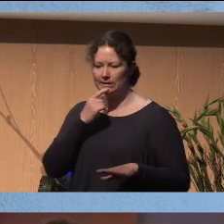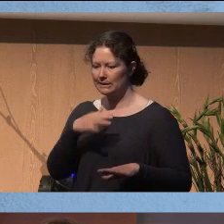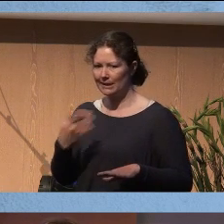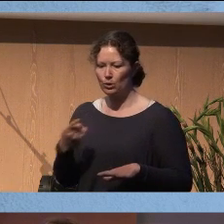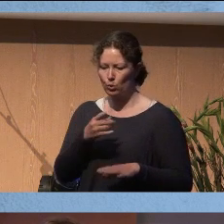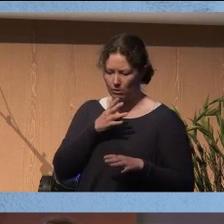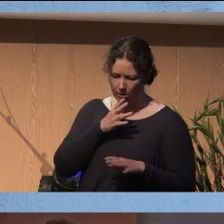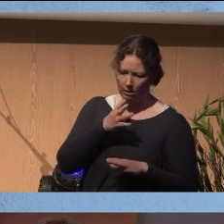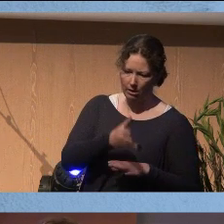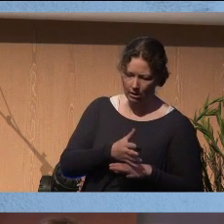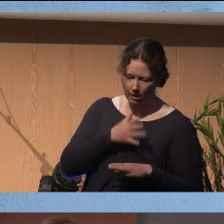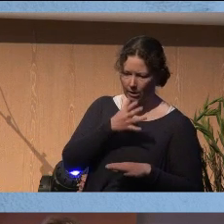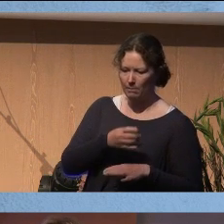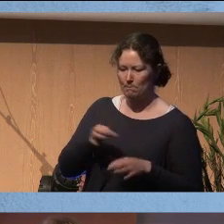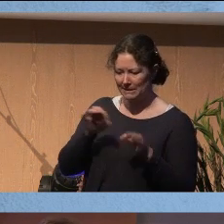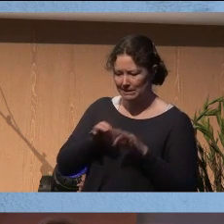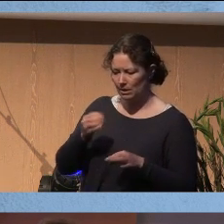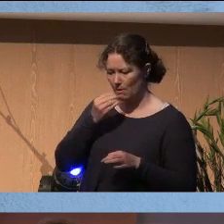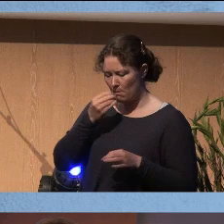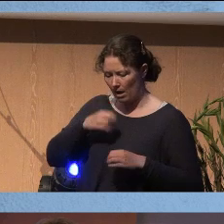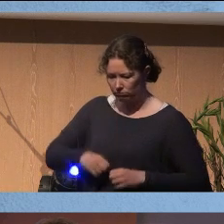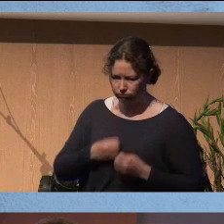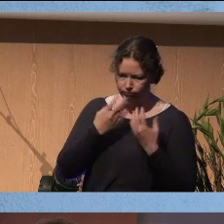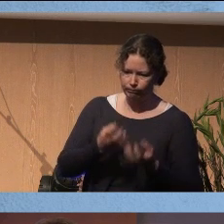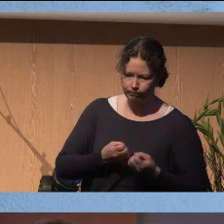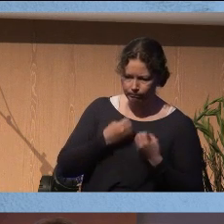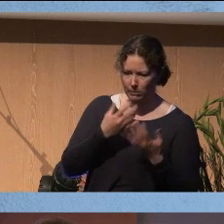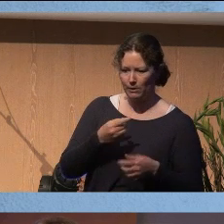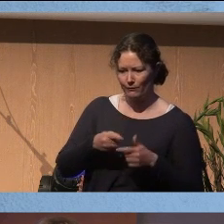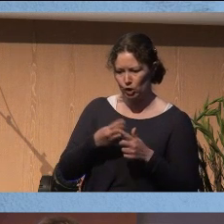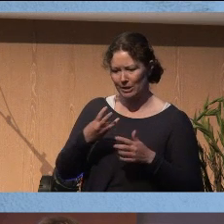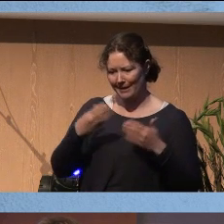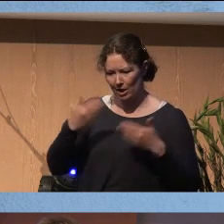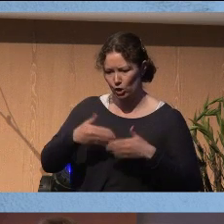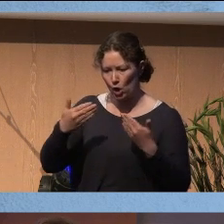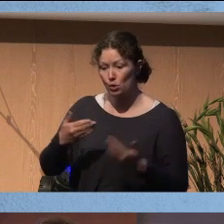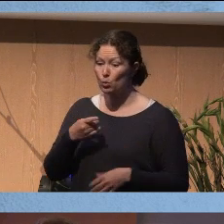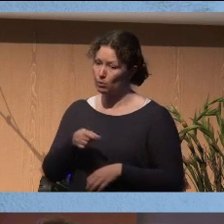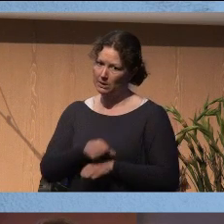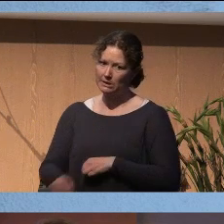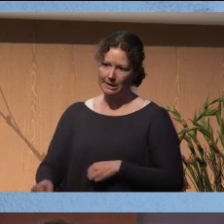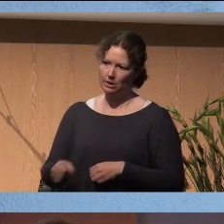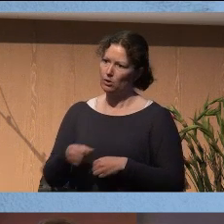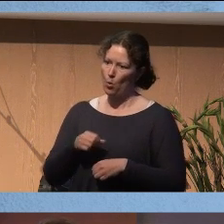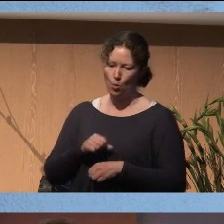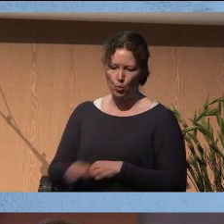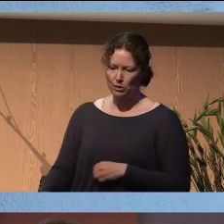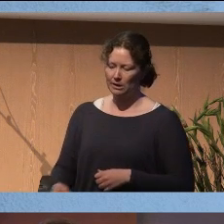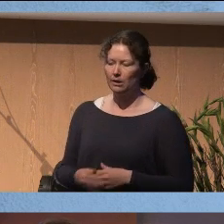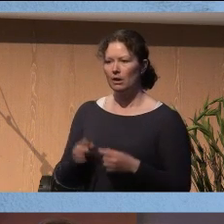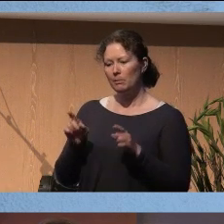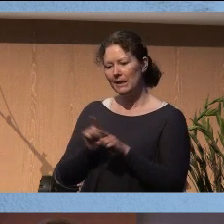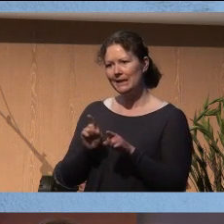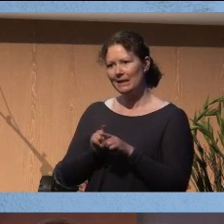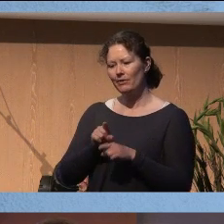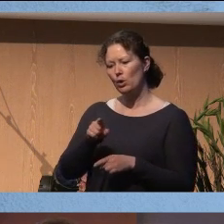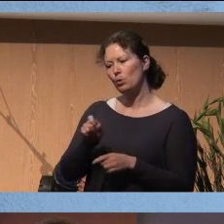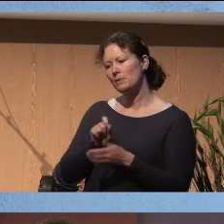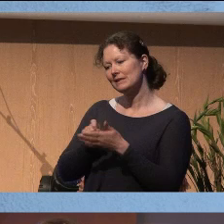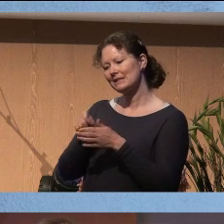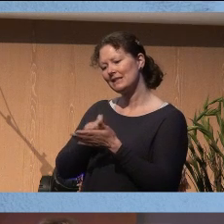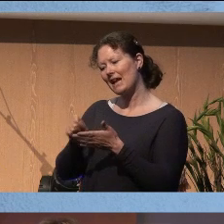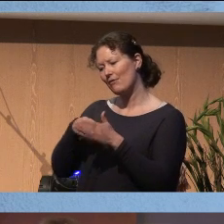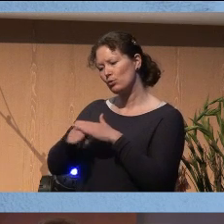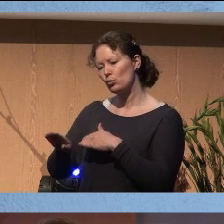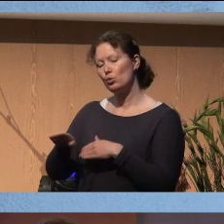kastet opp både medisiner og mat de første 3 døgnene. Hun ble selvfølgelig sliten og utkjørt. Likevel ble hun skrevet ut etter